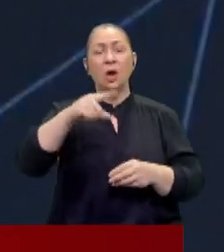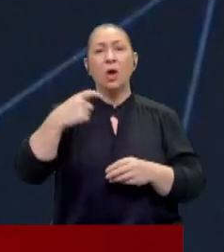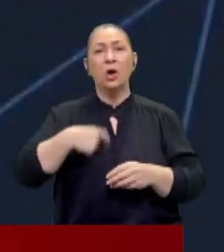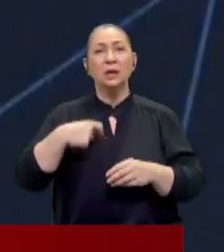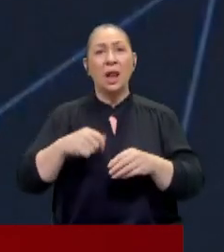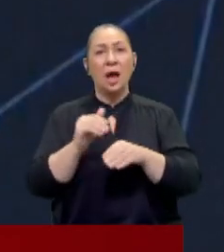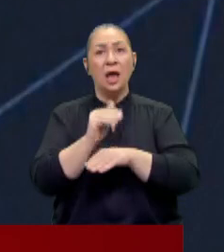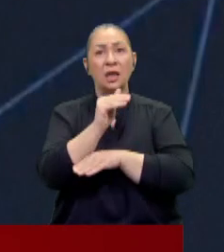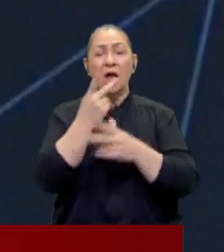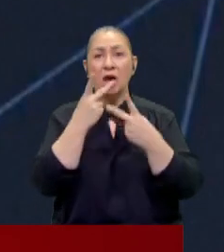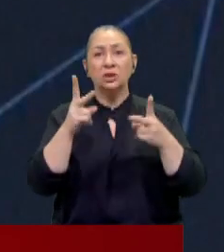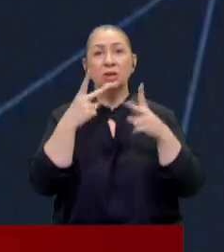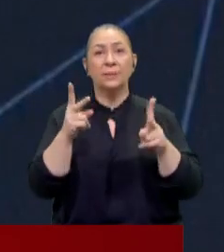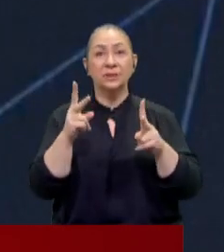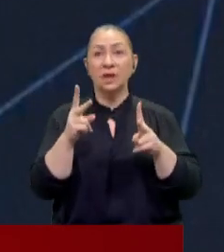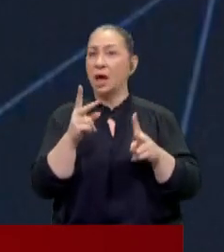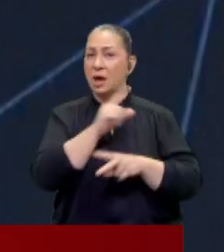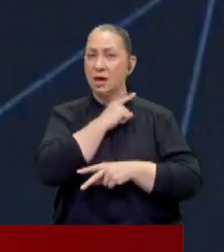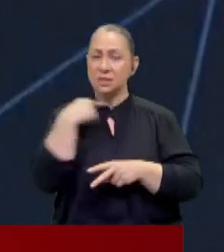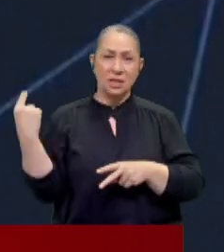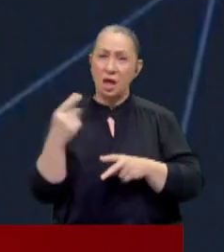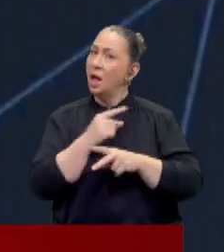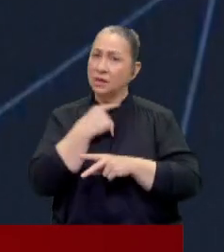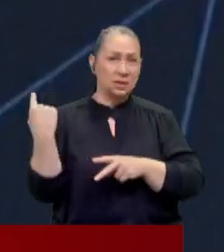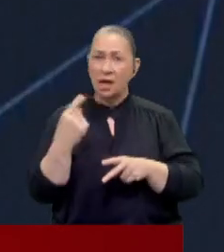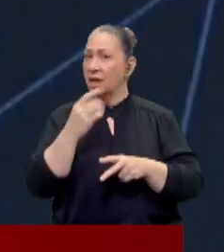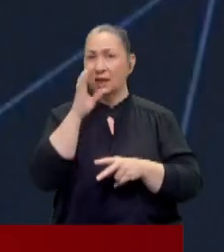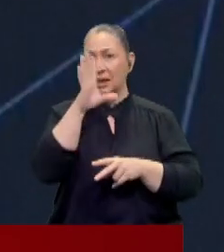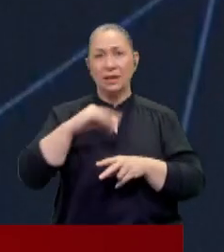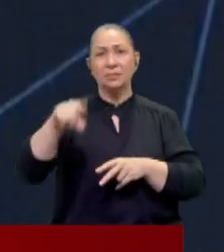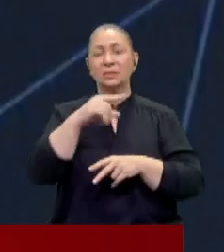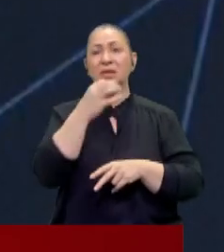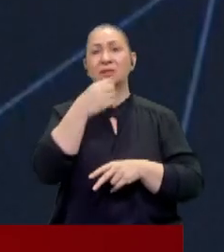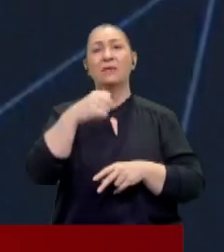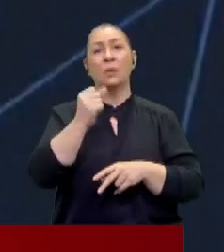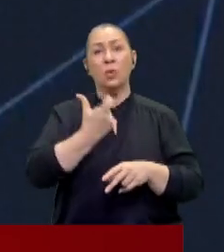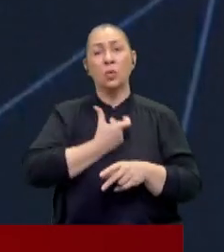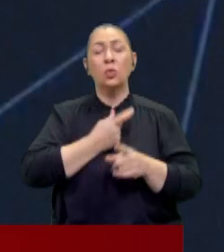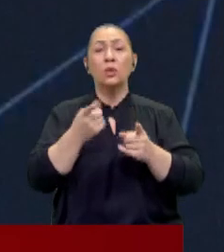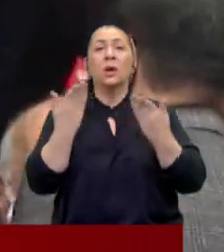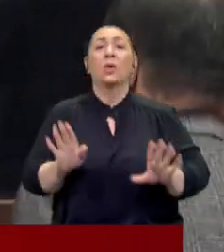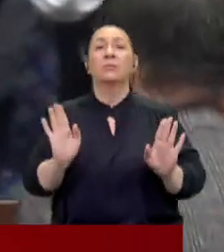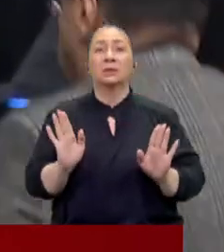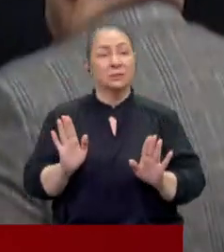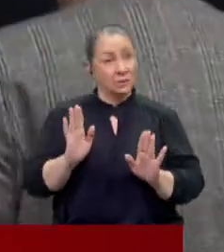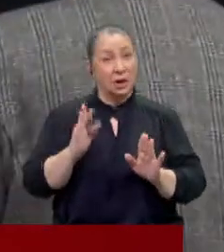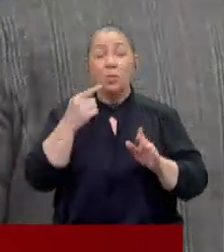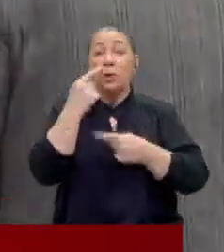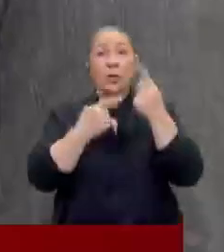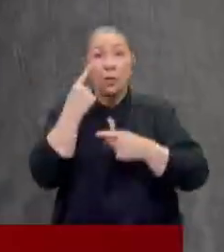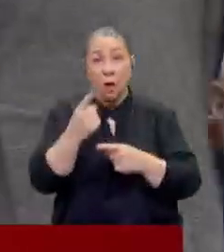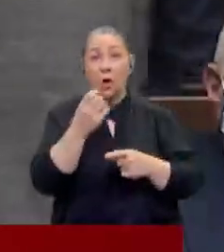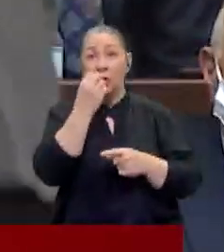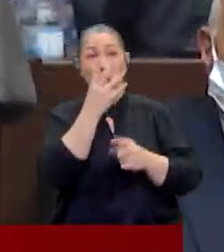özel hayatının ifşa edilmesine asla ama asla kimse müsaade etmez, hukuk da bunu kabul etmez. İddiaya göre